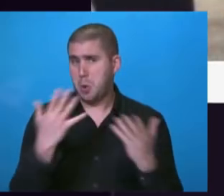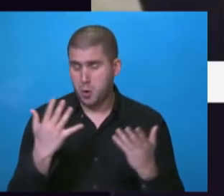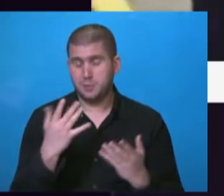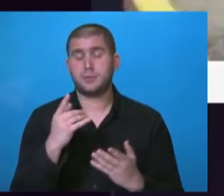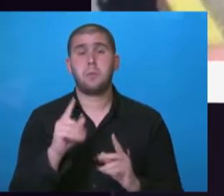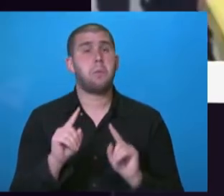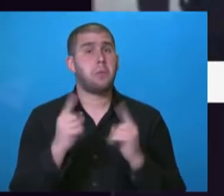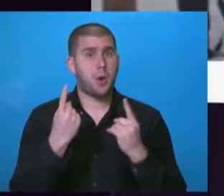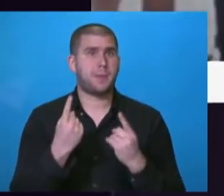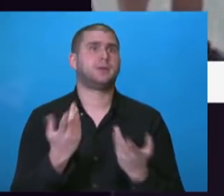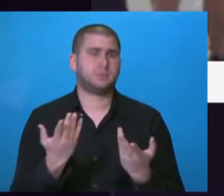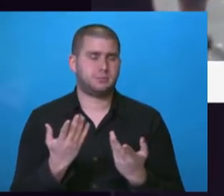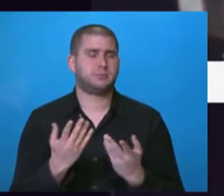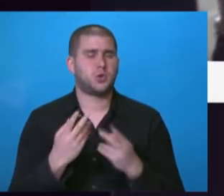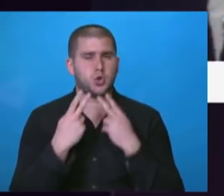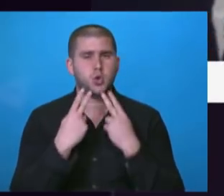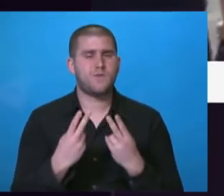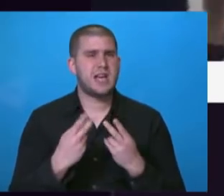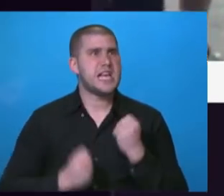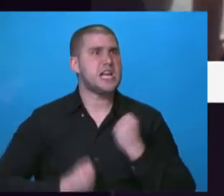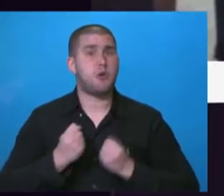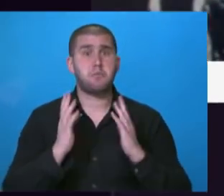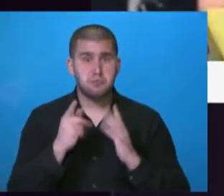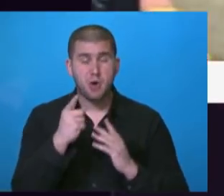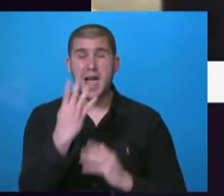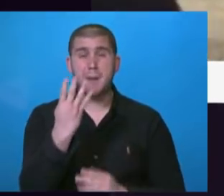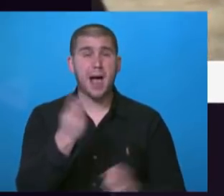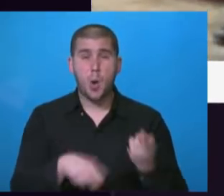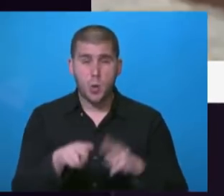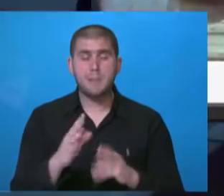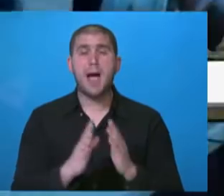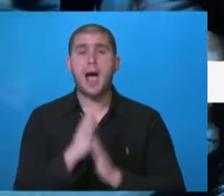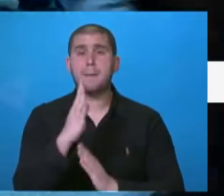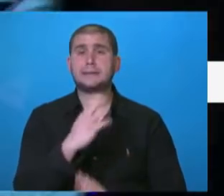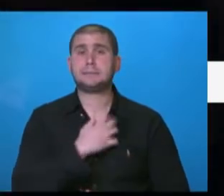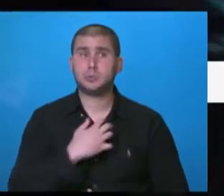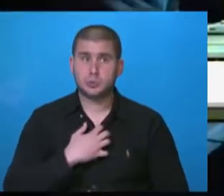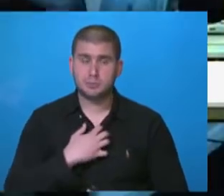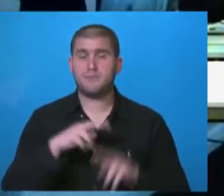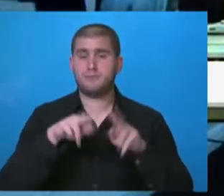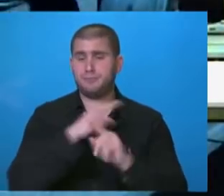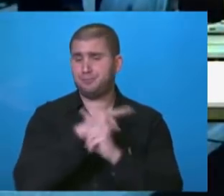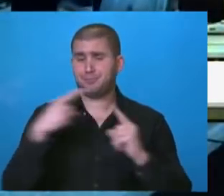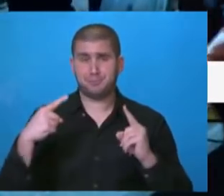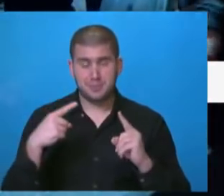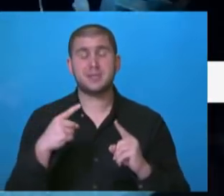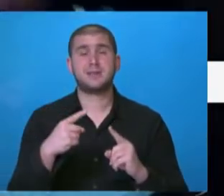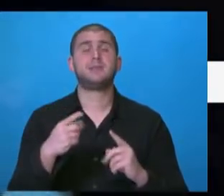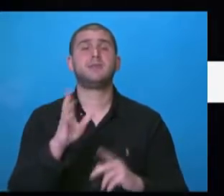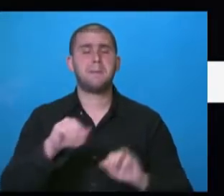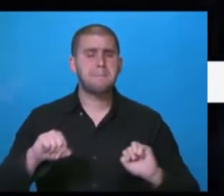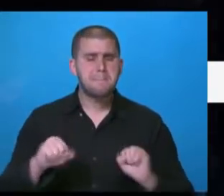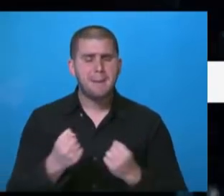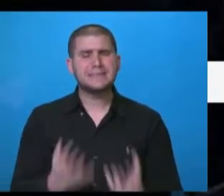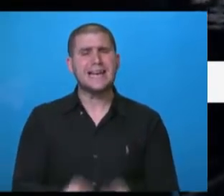כך, התוצאה כאמור קטלנית מאוד, ארבעה הרוגים, 14 פצועים בדרגות פציעה שונות, וכאמור מאמצי